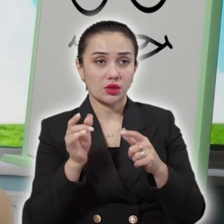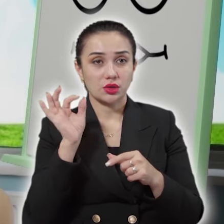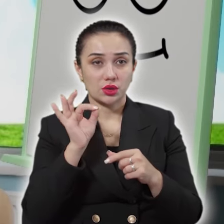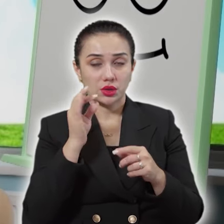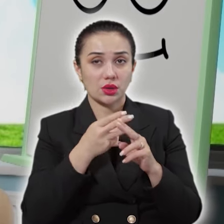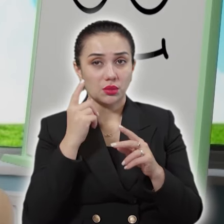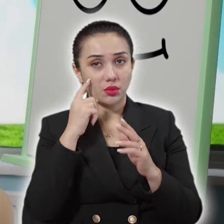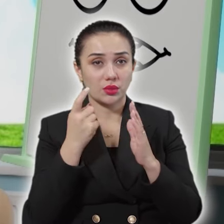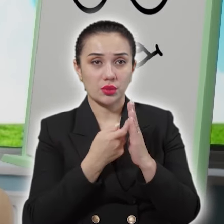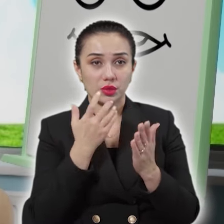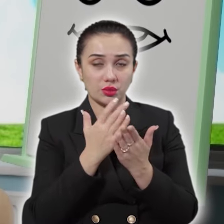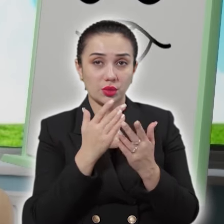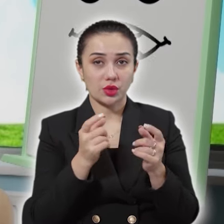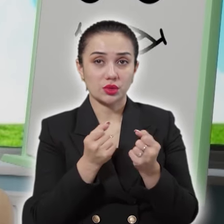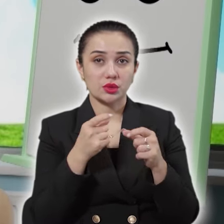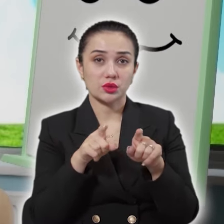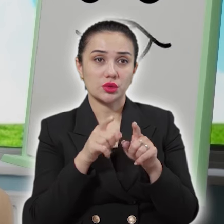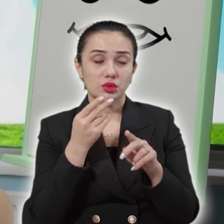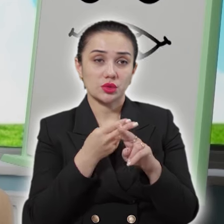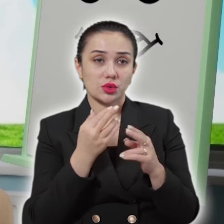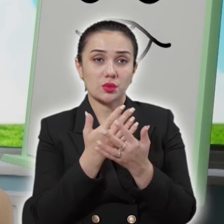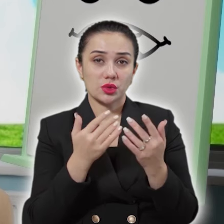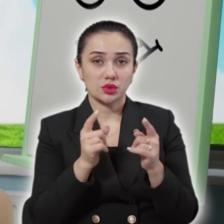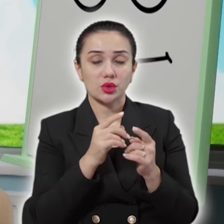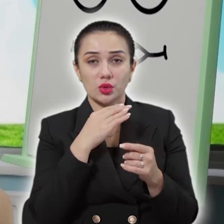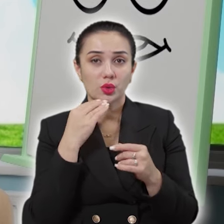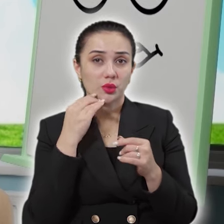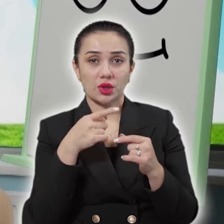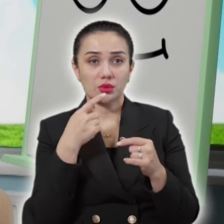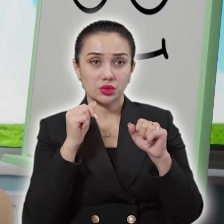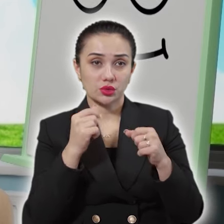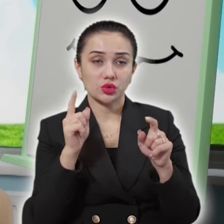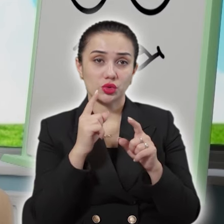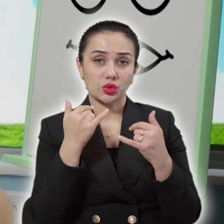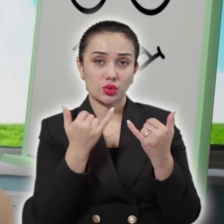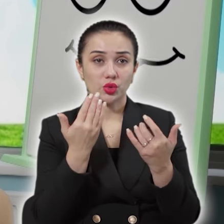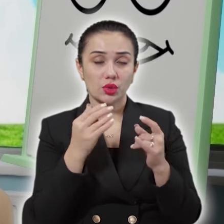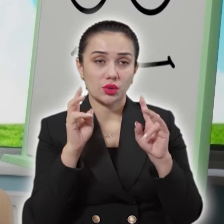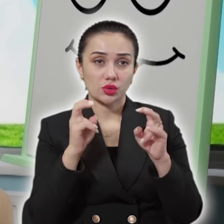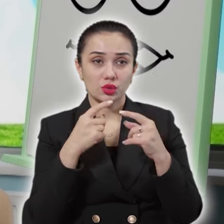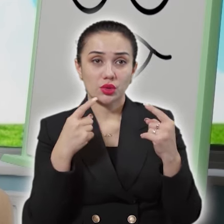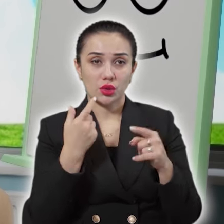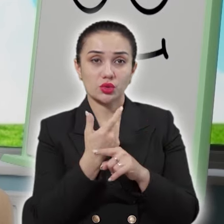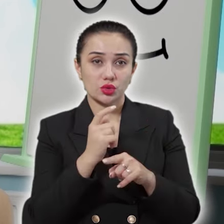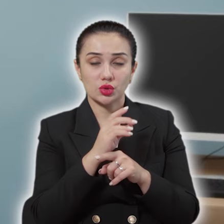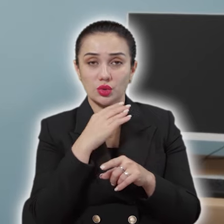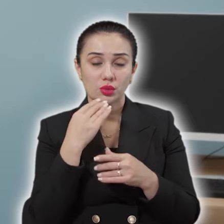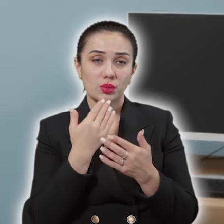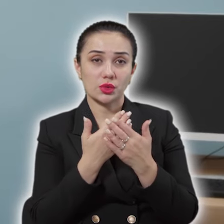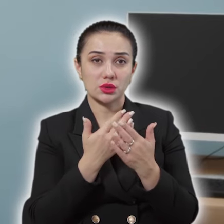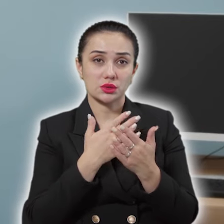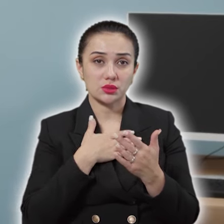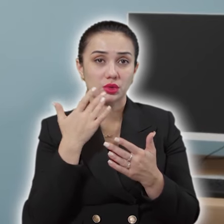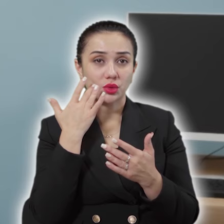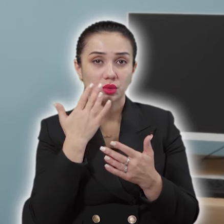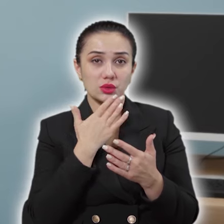ham bilib oldingiz. Xamirdan tayyorlanadigan mahsulotlar haqida ko'p gapirishimiz mumkin, chunki ularning turlari ham juda ko'p.